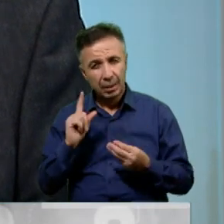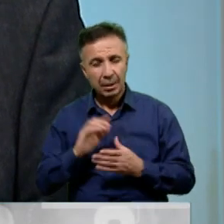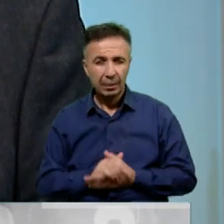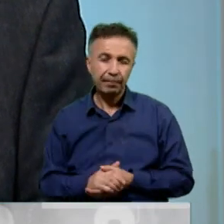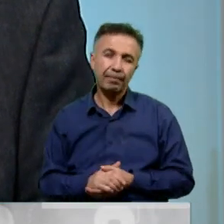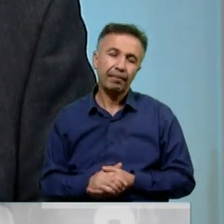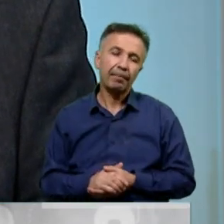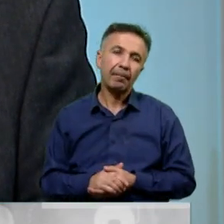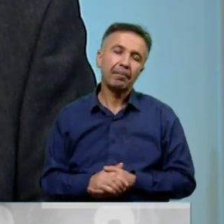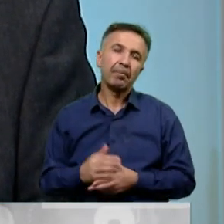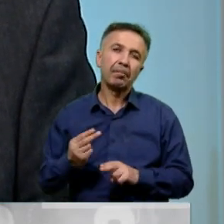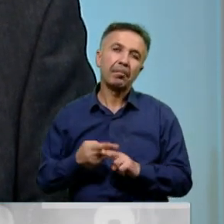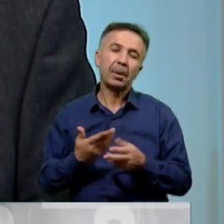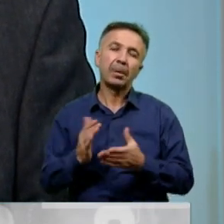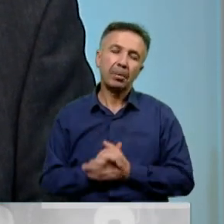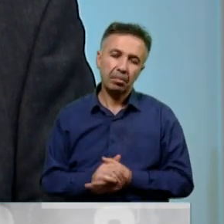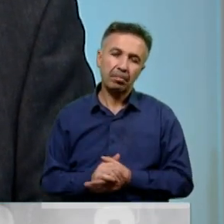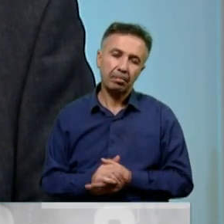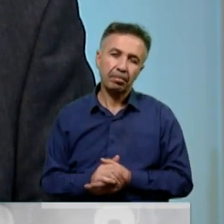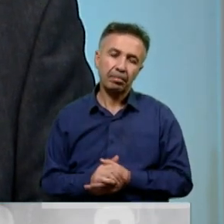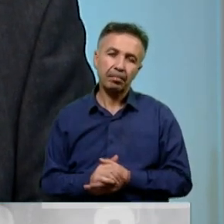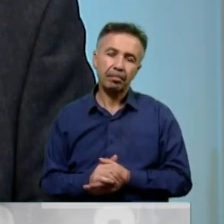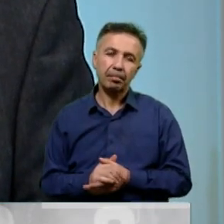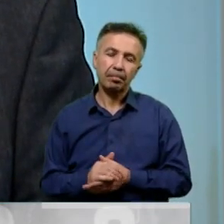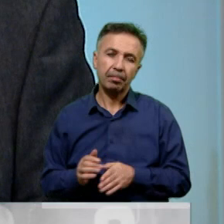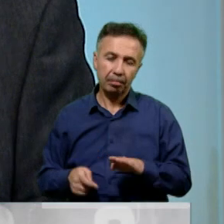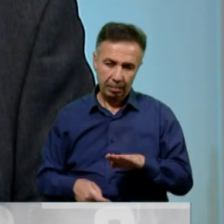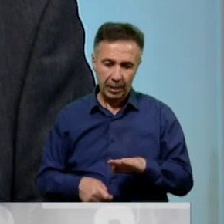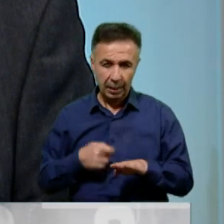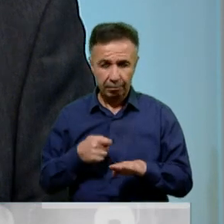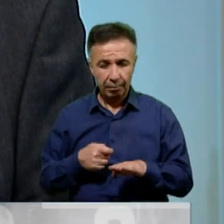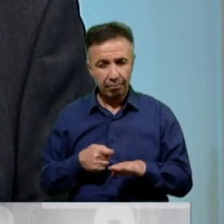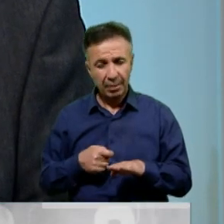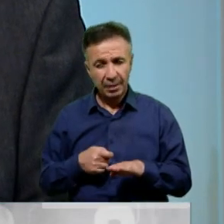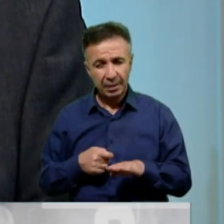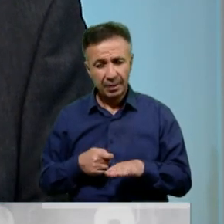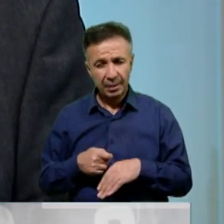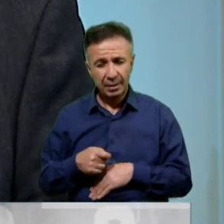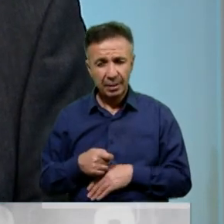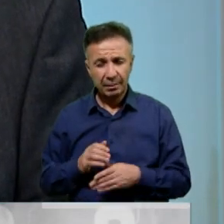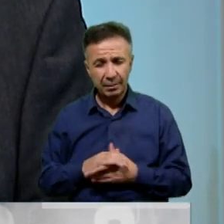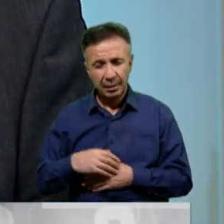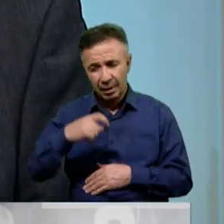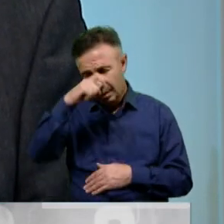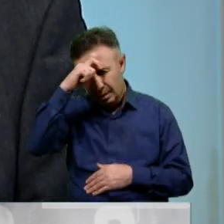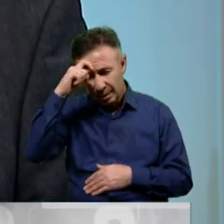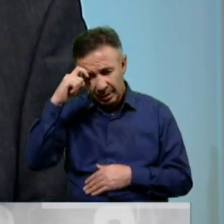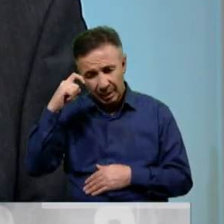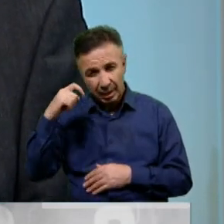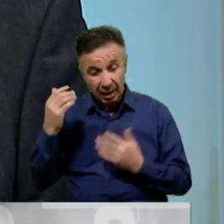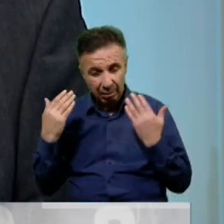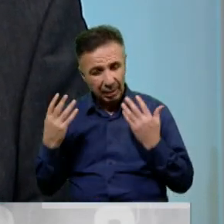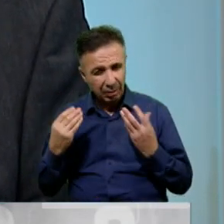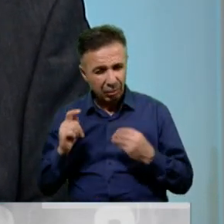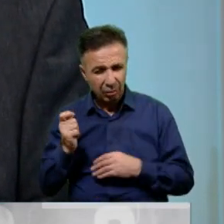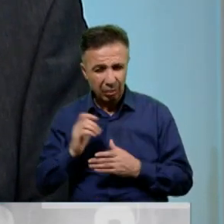Ama mesela mest bir tavsiye edilebilir ama sıcak havalarda, sıcak havalarda da çok zor olur. Efendim, yine de demek ki